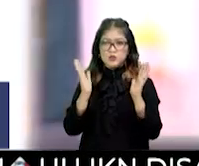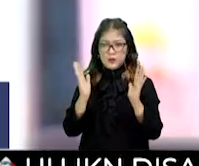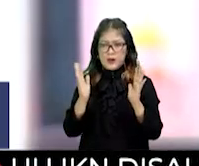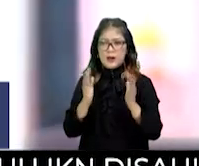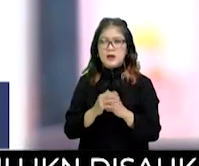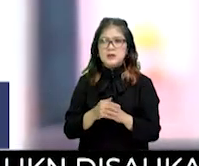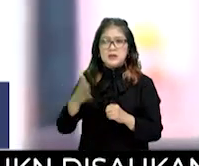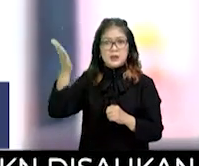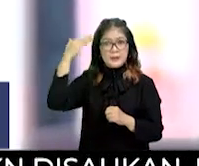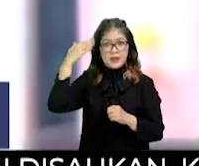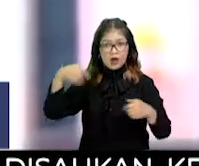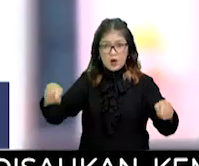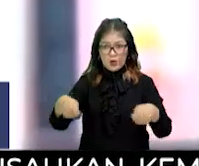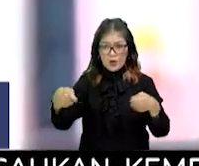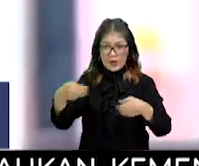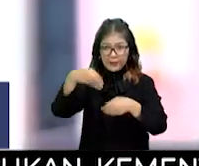cukup.